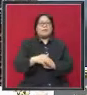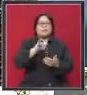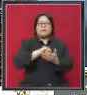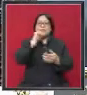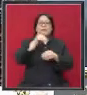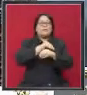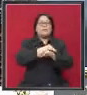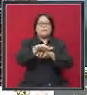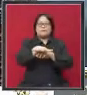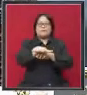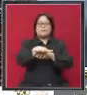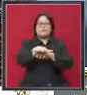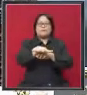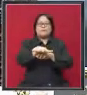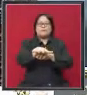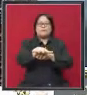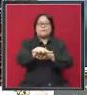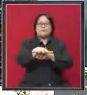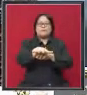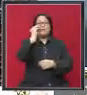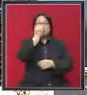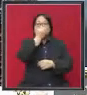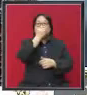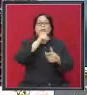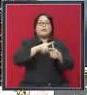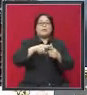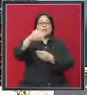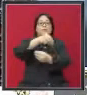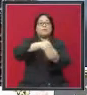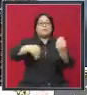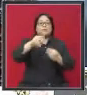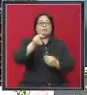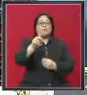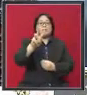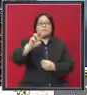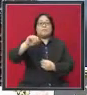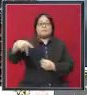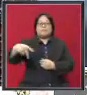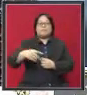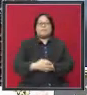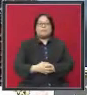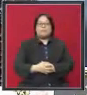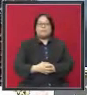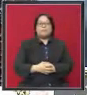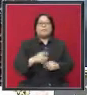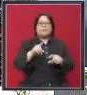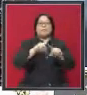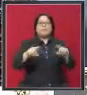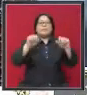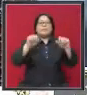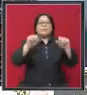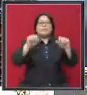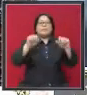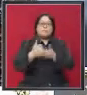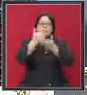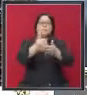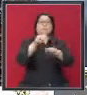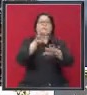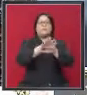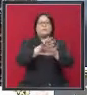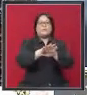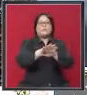akan menjejaskan dividen atau return kepada KWSP dan tapi dapat menolong